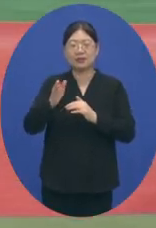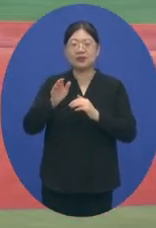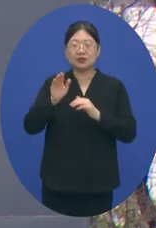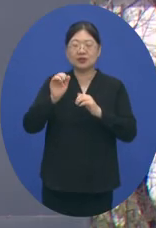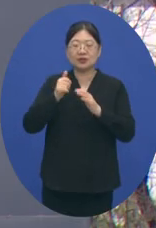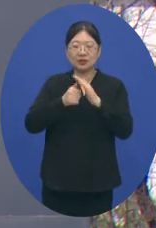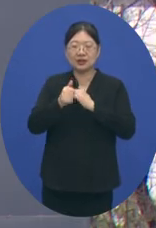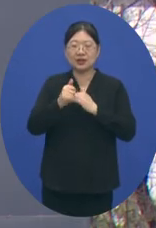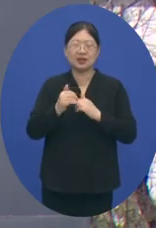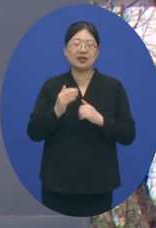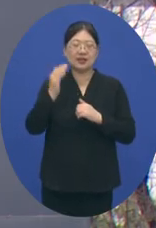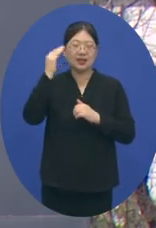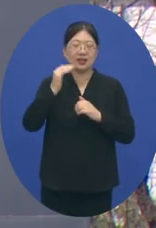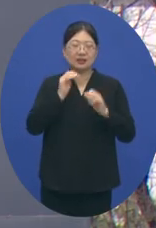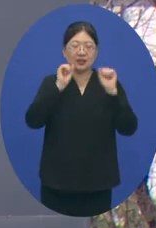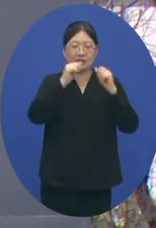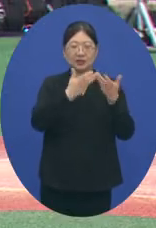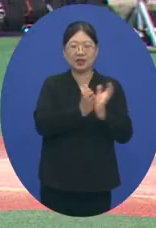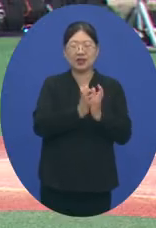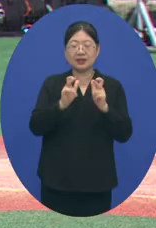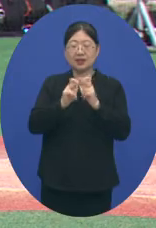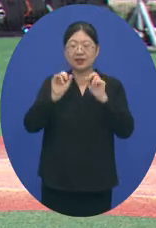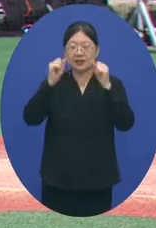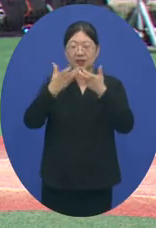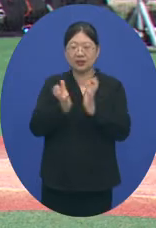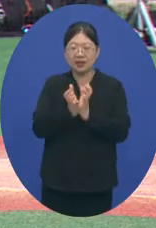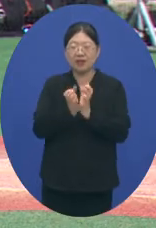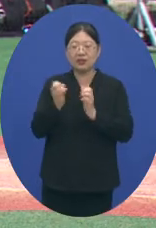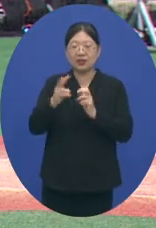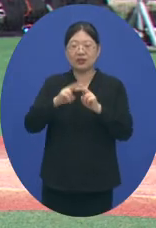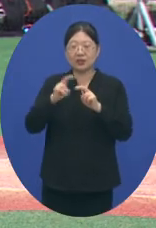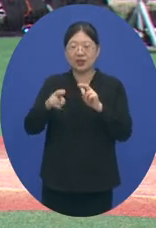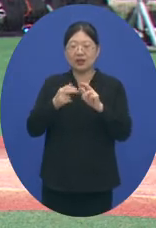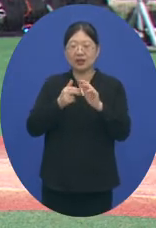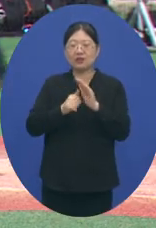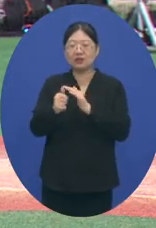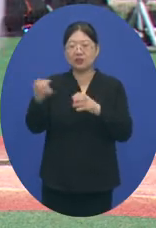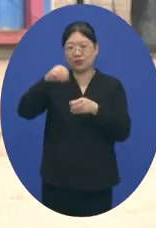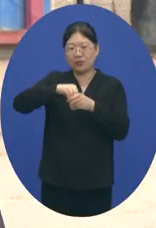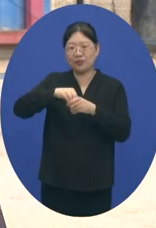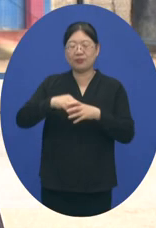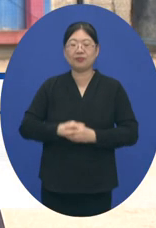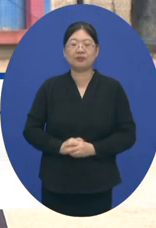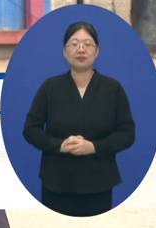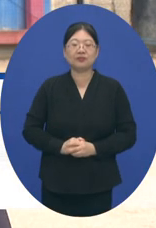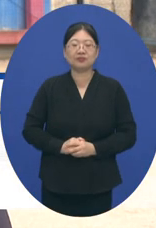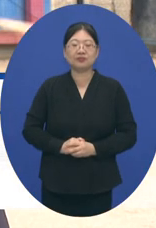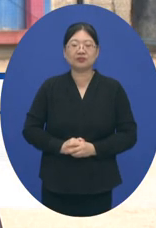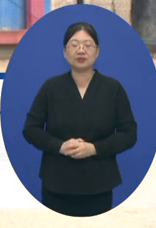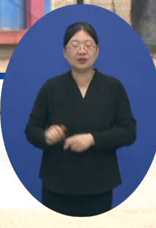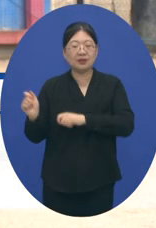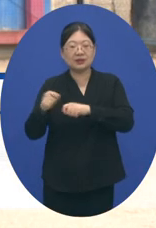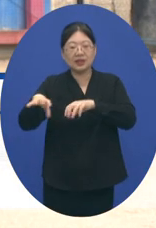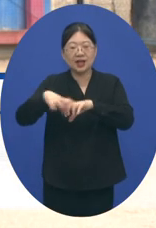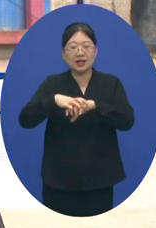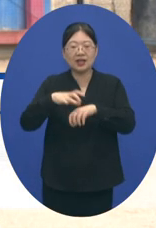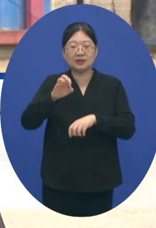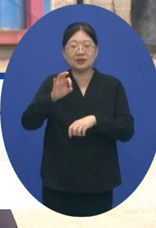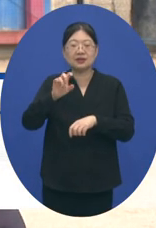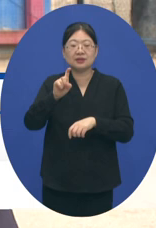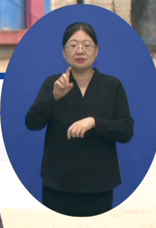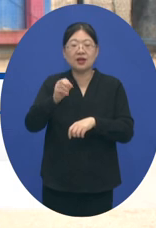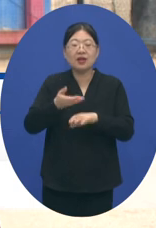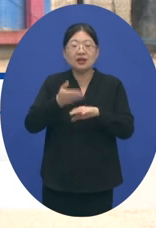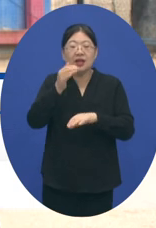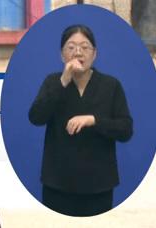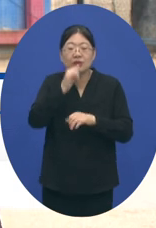대한체육회와 대한장애인체육회 등록 현역선수 은퇴 선수 등이 포함될 것으로 보입니다. 배팅 장갑만 해도 거의 10만 원 넘어가고 타자들 같은